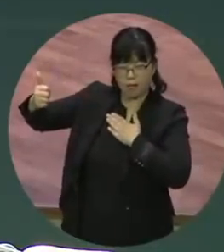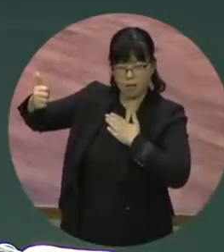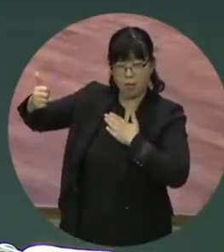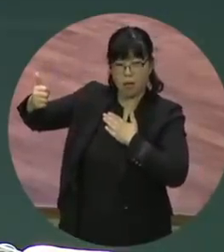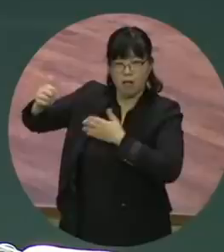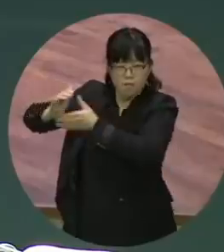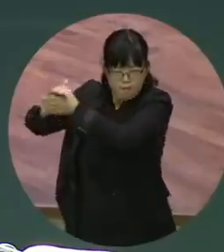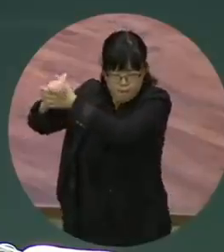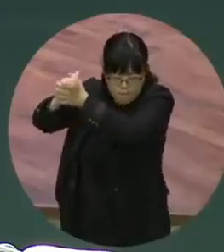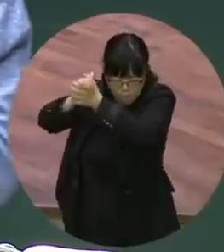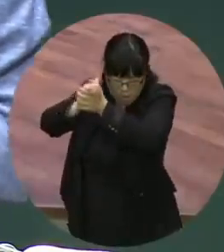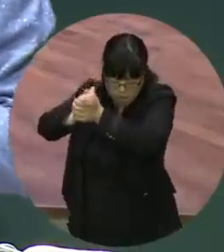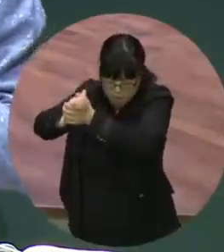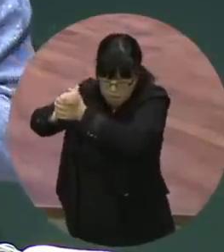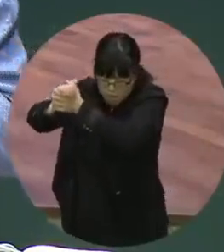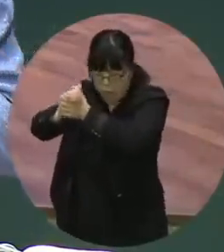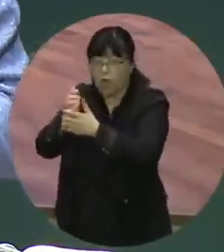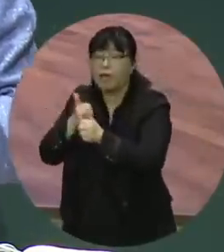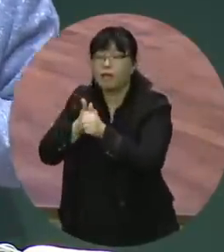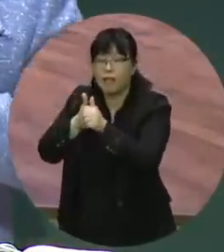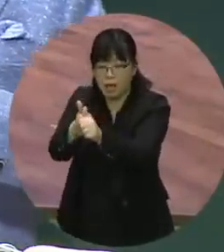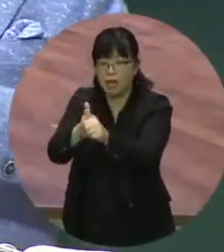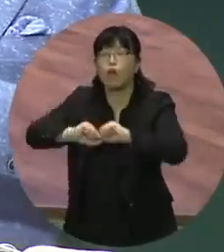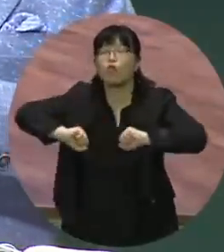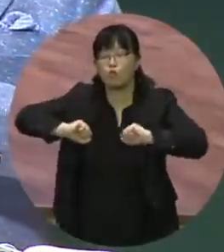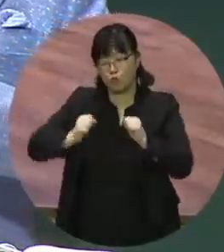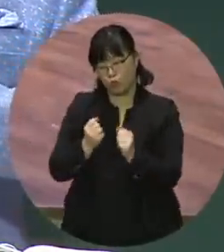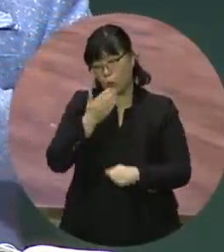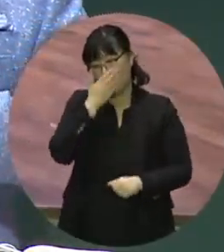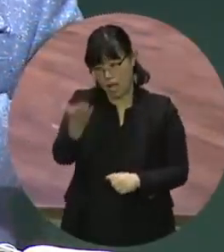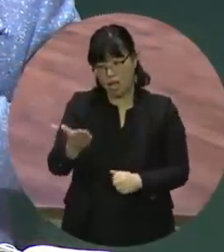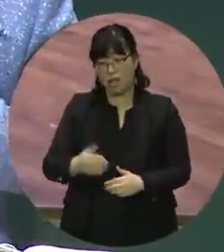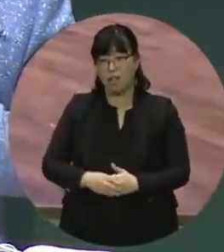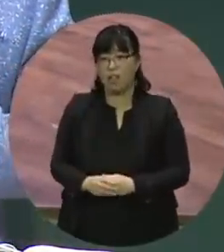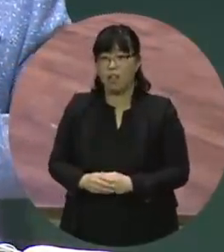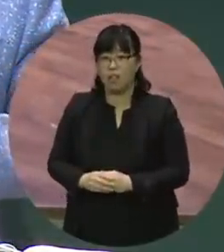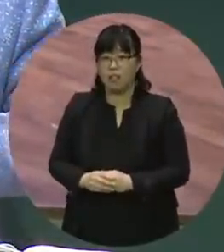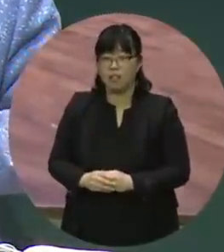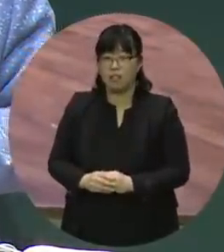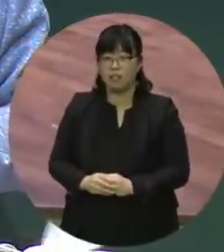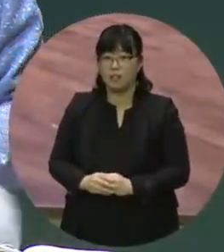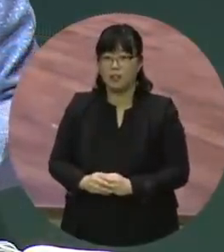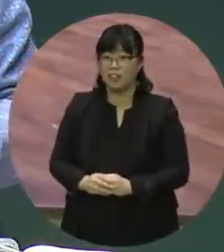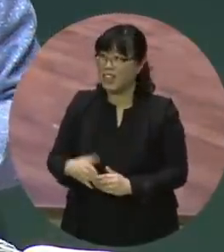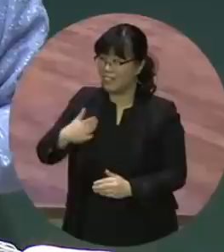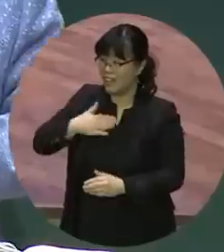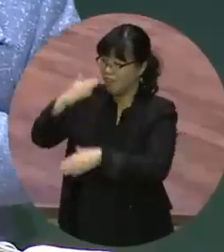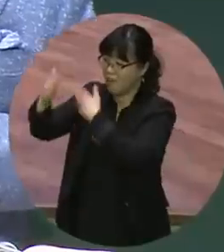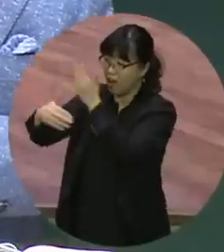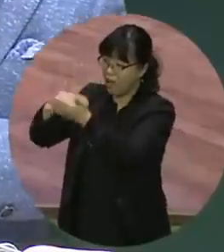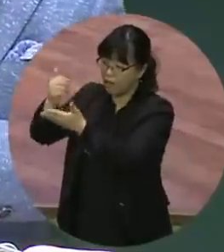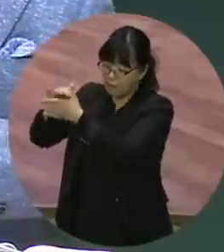하나님과의 밀접한 관계, 이게 순종의 결과다. 하나님과의 밀접한 관계.